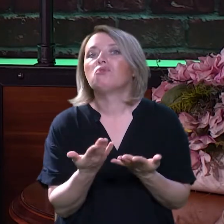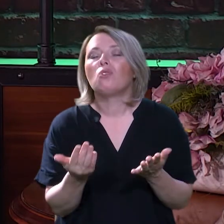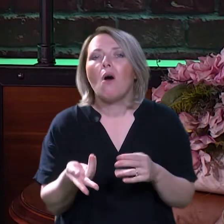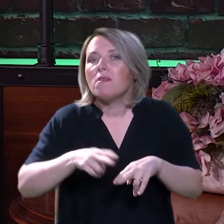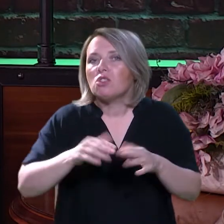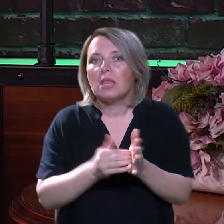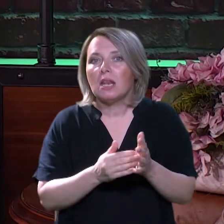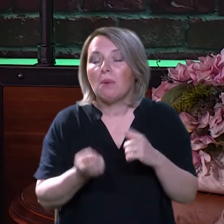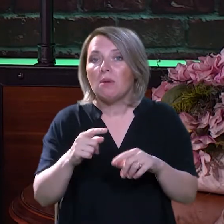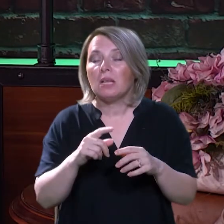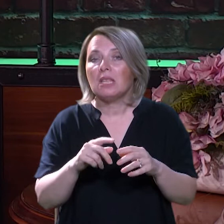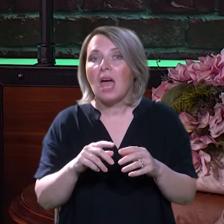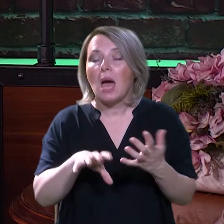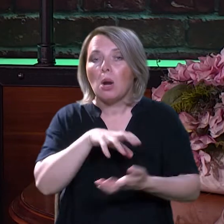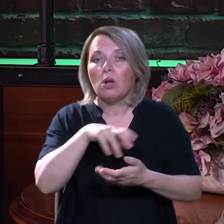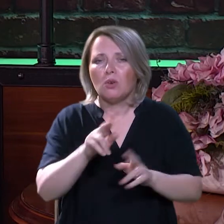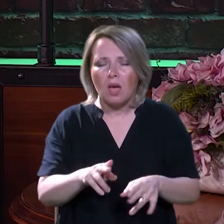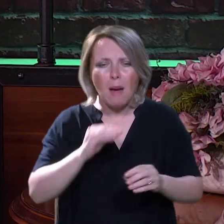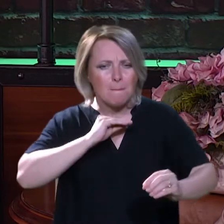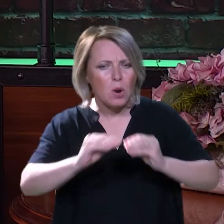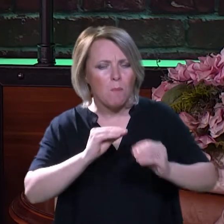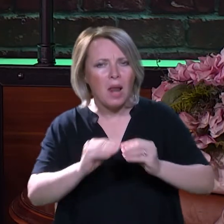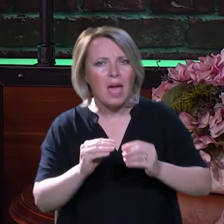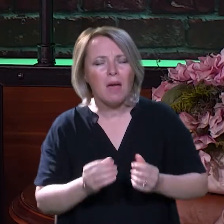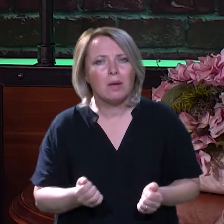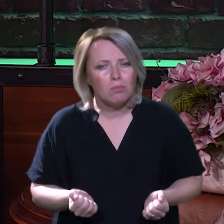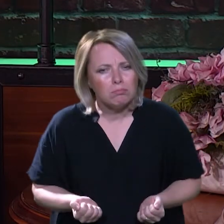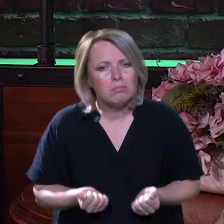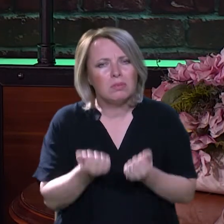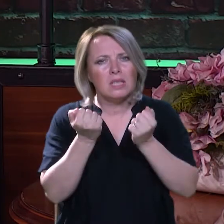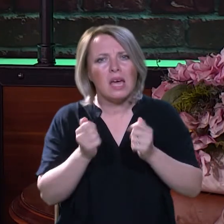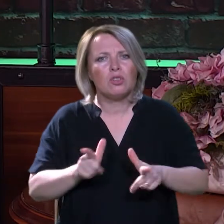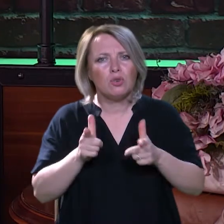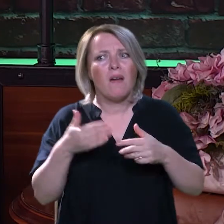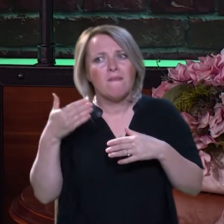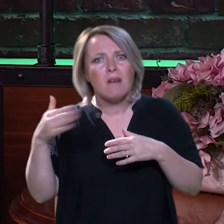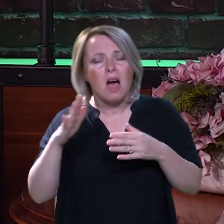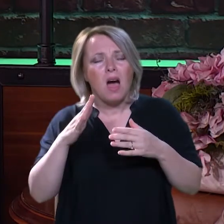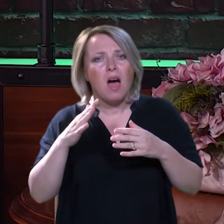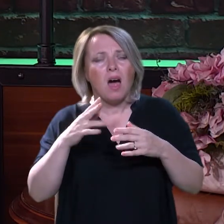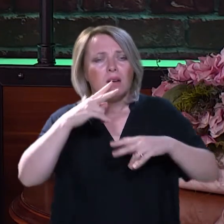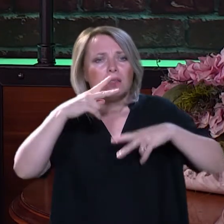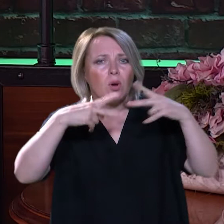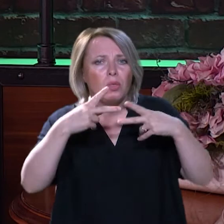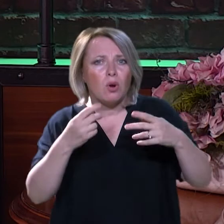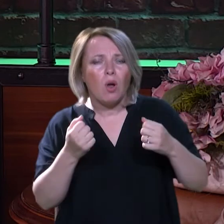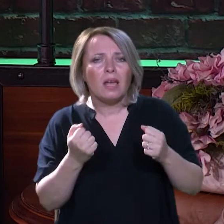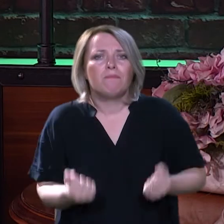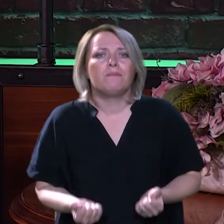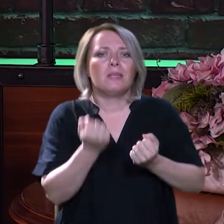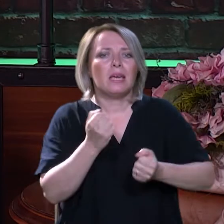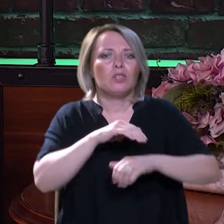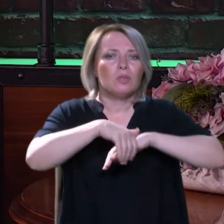Znači, ako imate roditelja koji u nekim problemima, koji teško regulira svoje emocije, koji je izvan kontrole, teško zadovoljava svoje